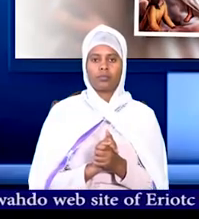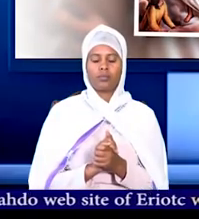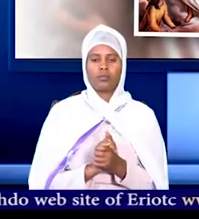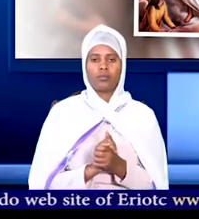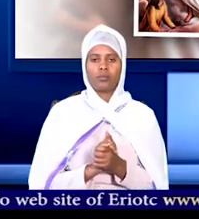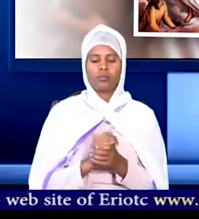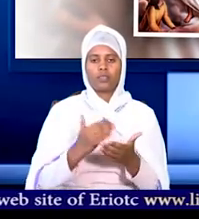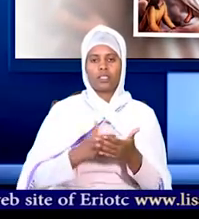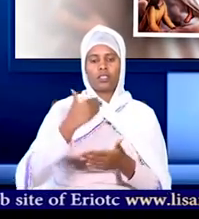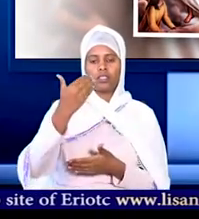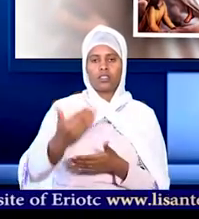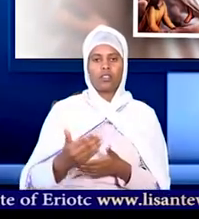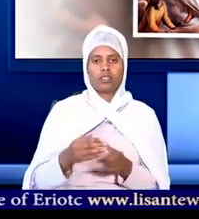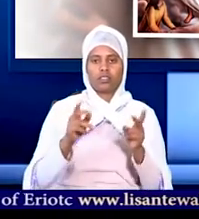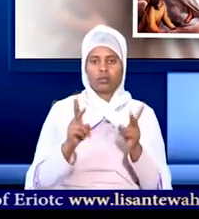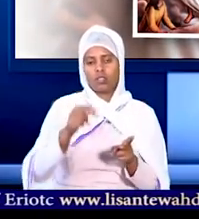ኣውረዶ።